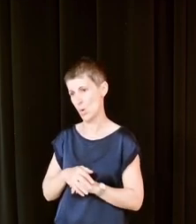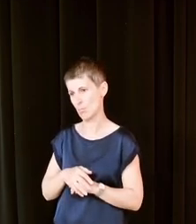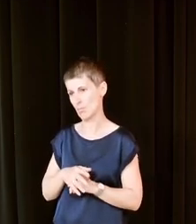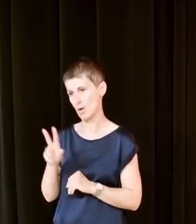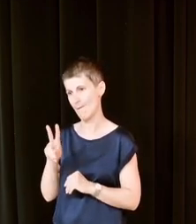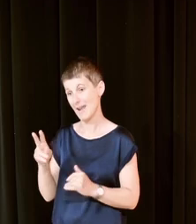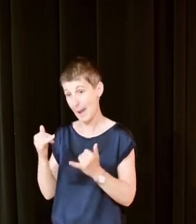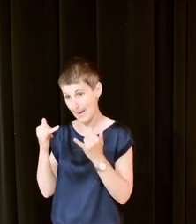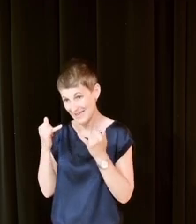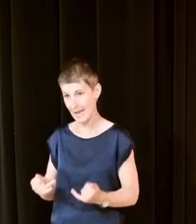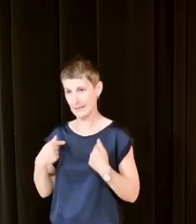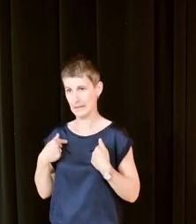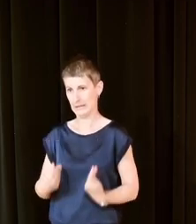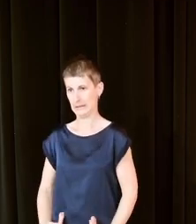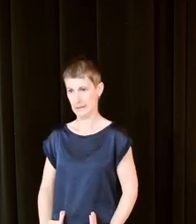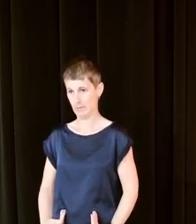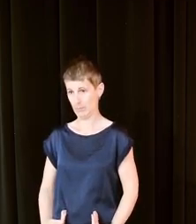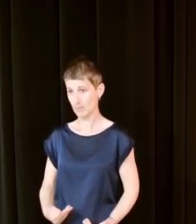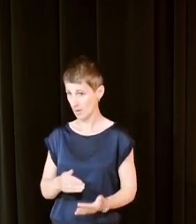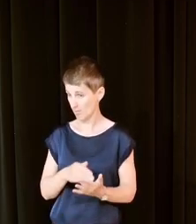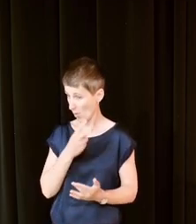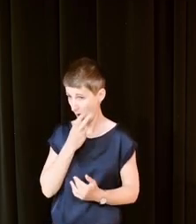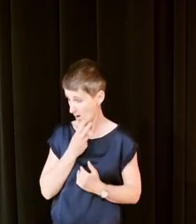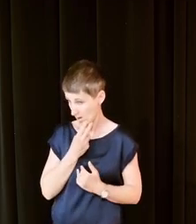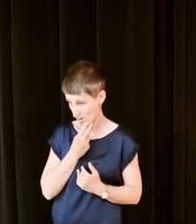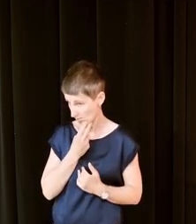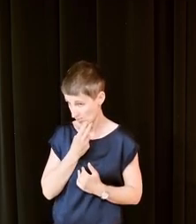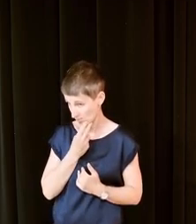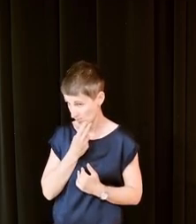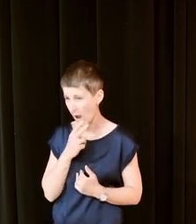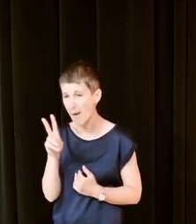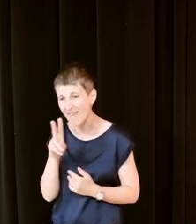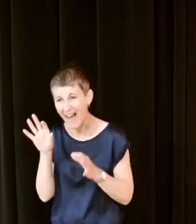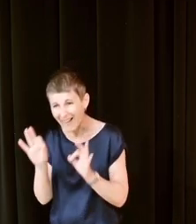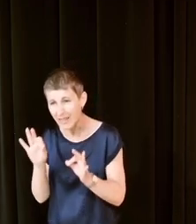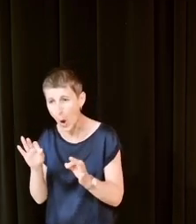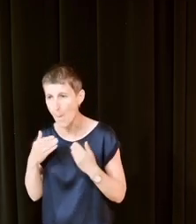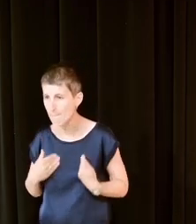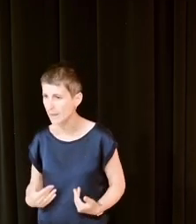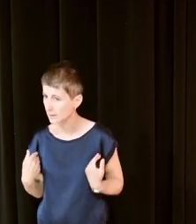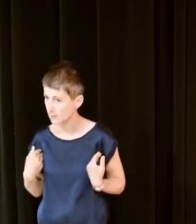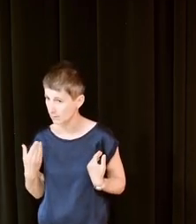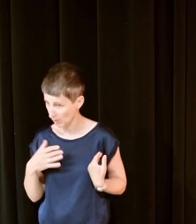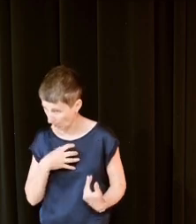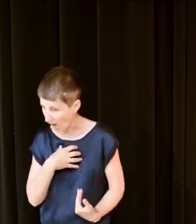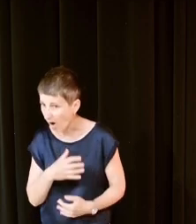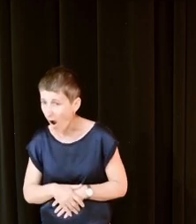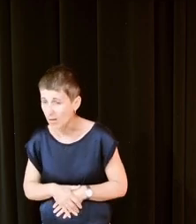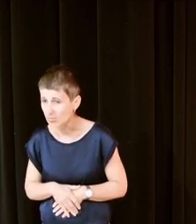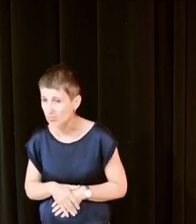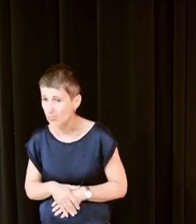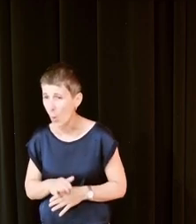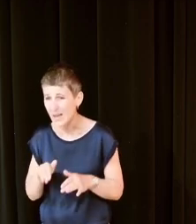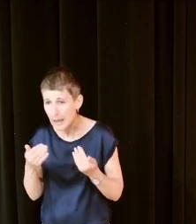jetzt? Nicht mehr der oder die Alte, aber wer eigentlich? Bin ich nur noch Krankheit oder gibt es da noch